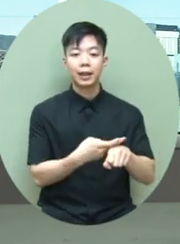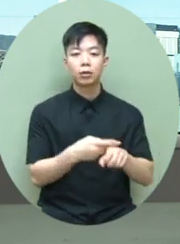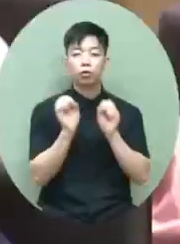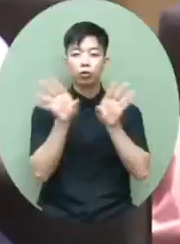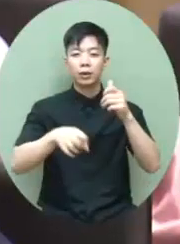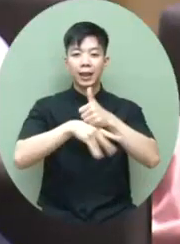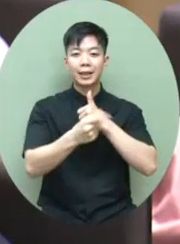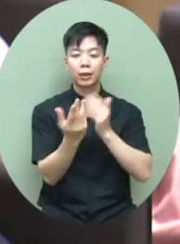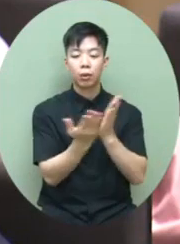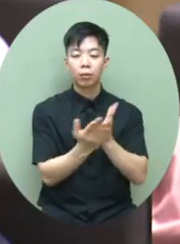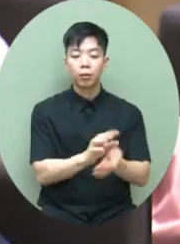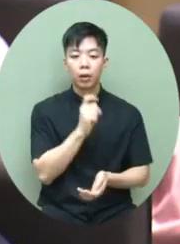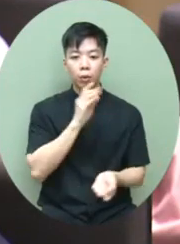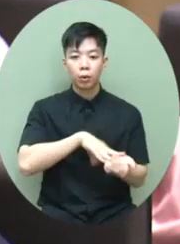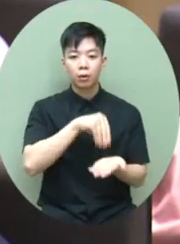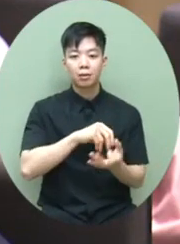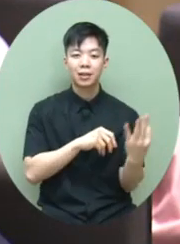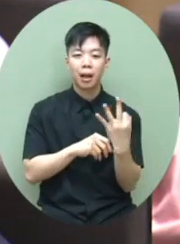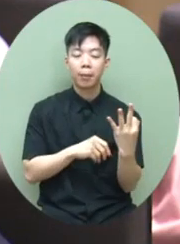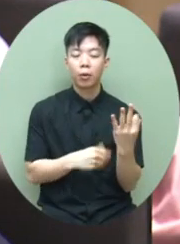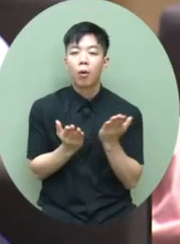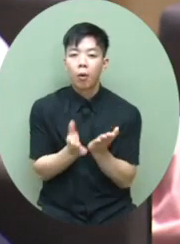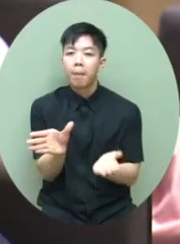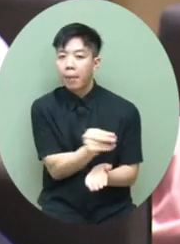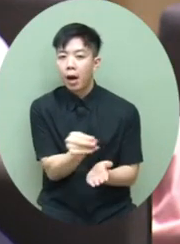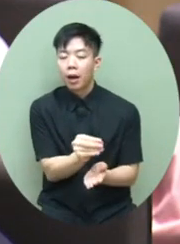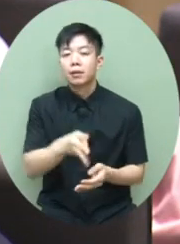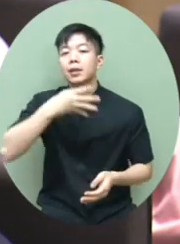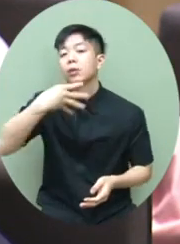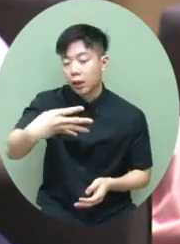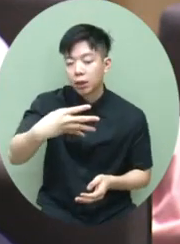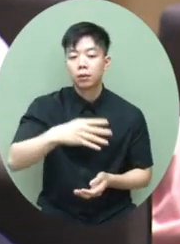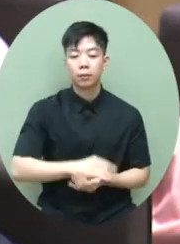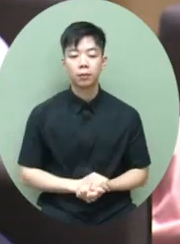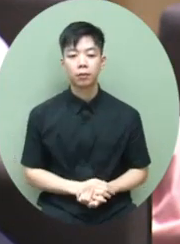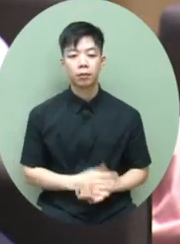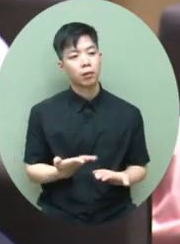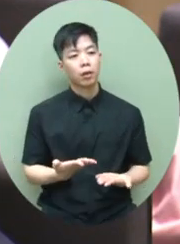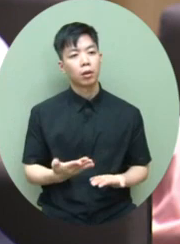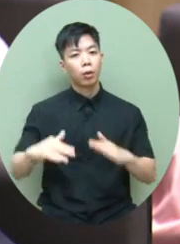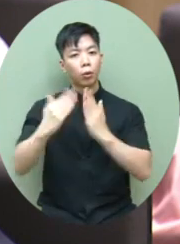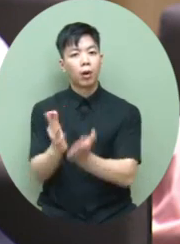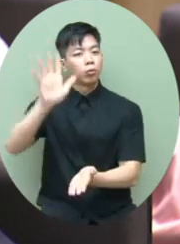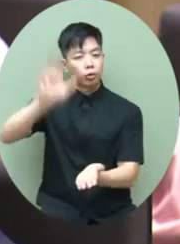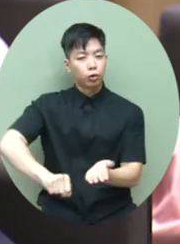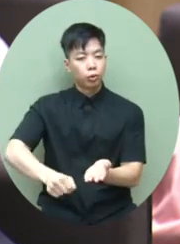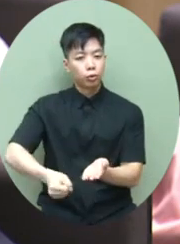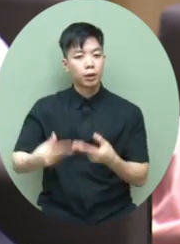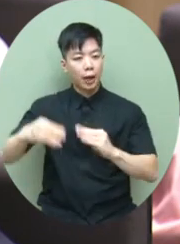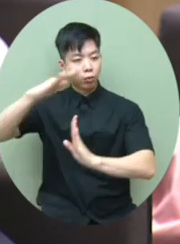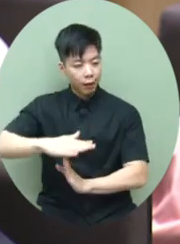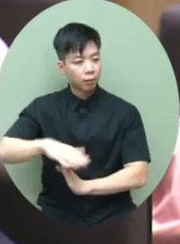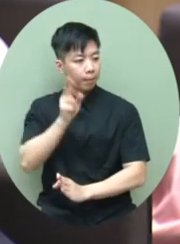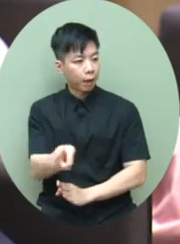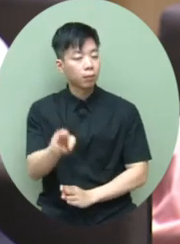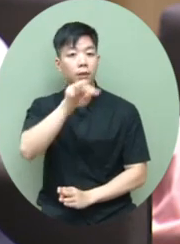到3個個案都係同小四同一班啦。點解當局會要求係全校停課咧？另外都想問翻